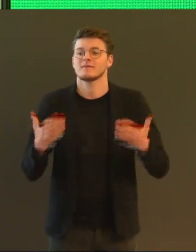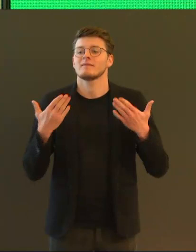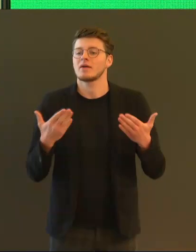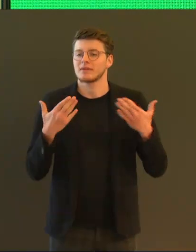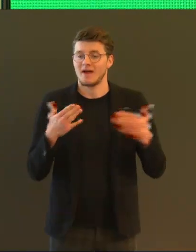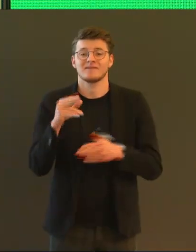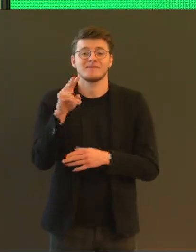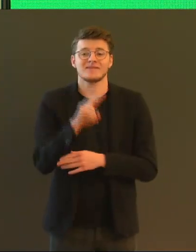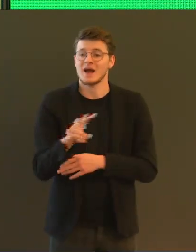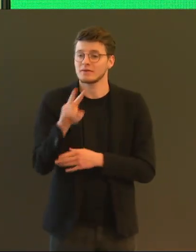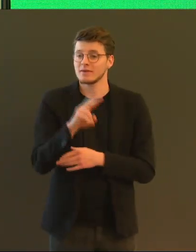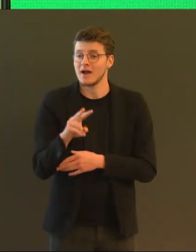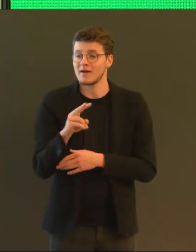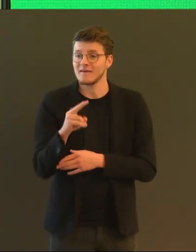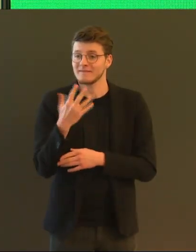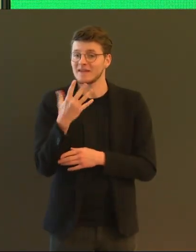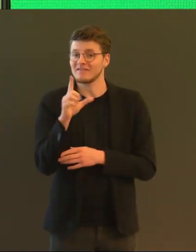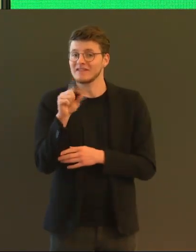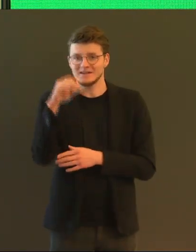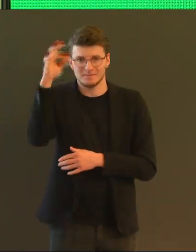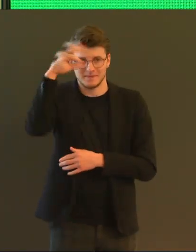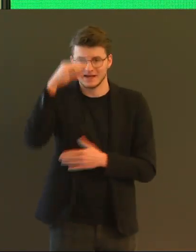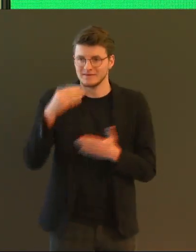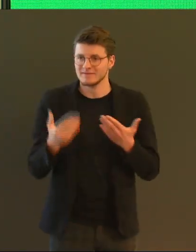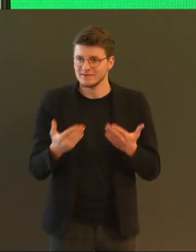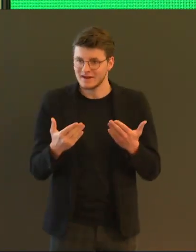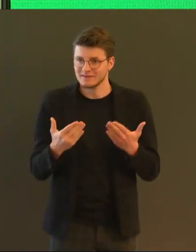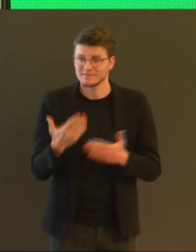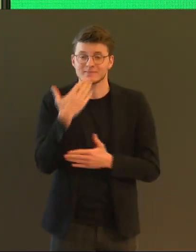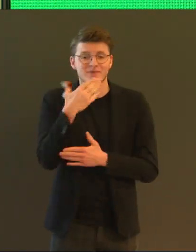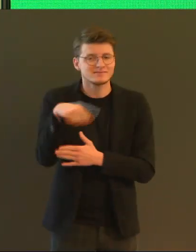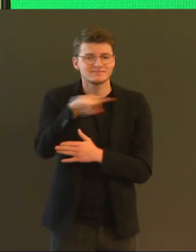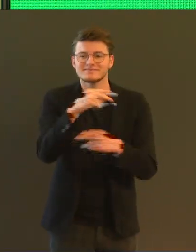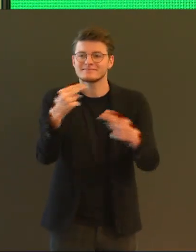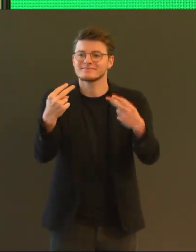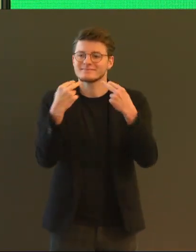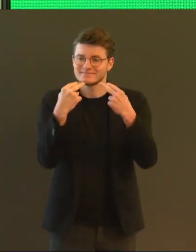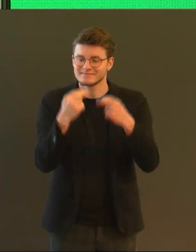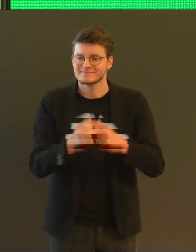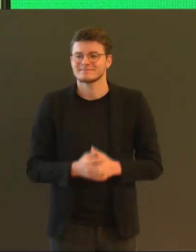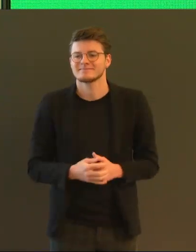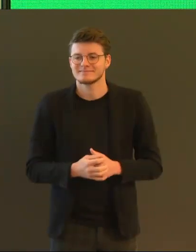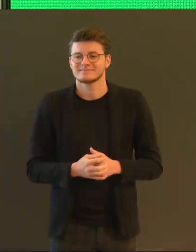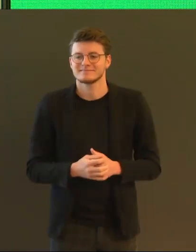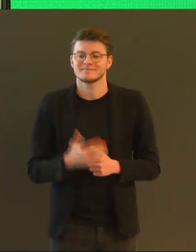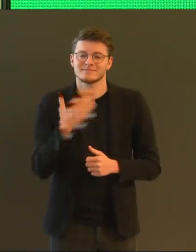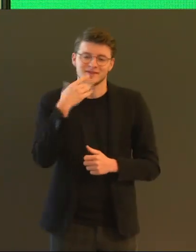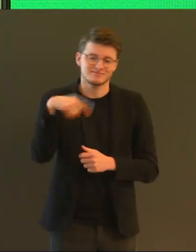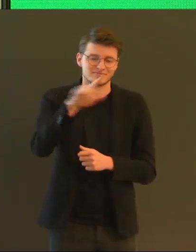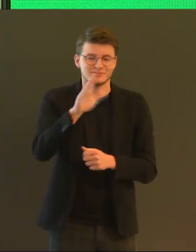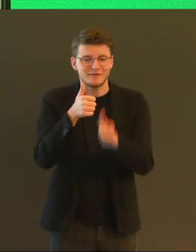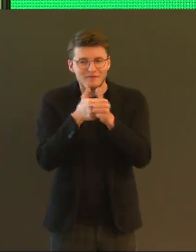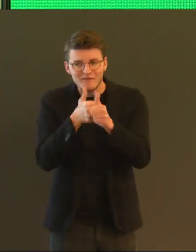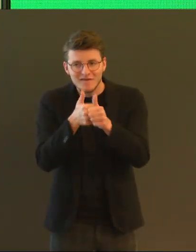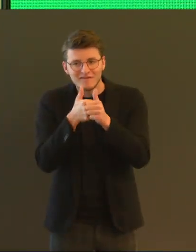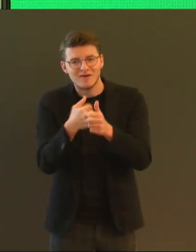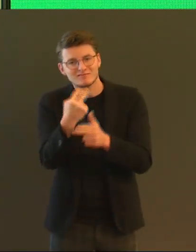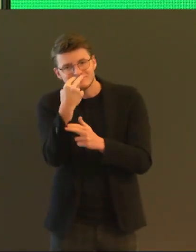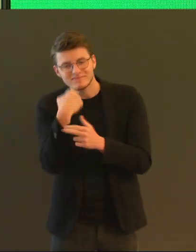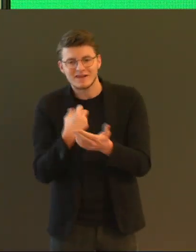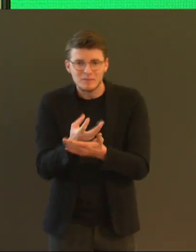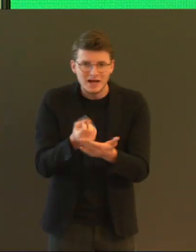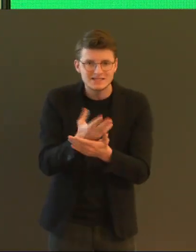mei. Bedankt om hier aanwezig te zijn. Bedankt om nog ons te volgen voor meer informatie te krijgen. En ik zal direct